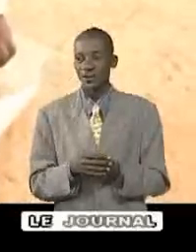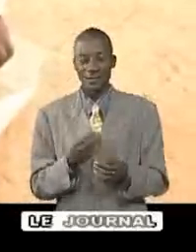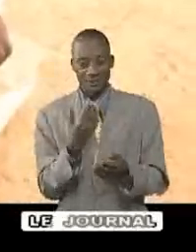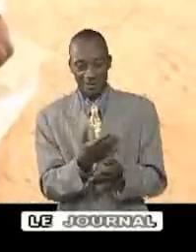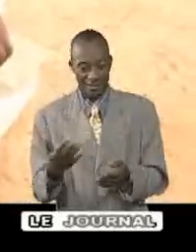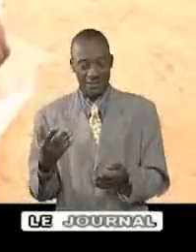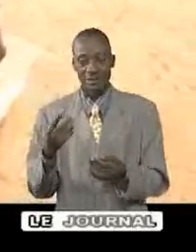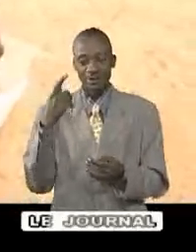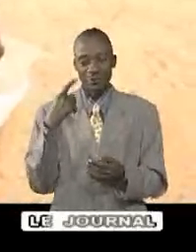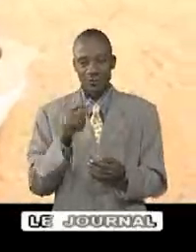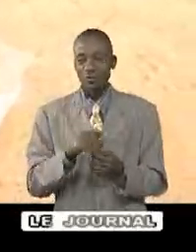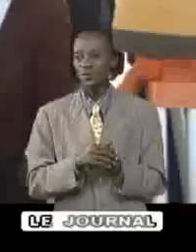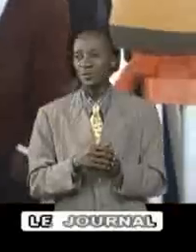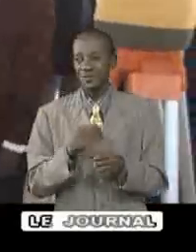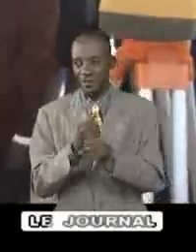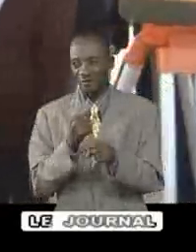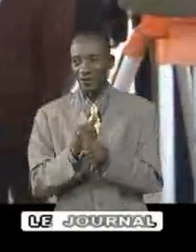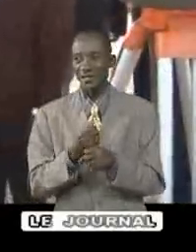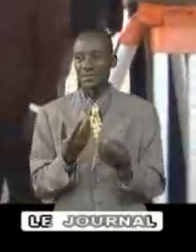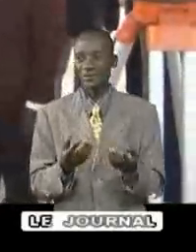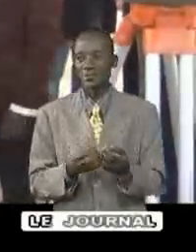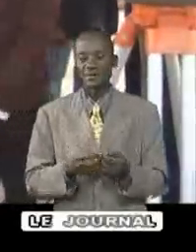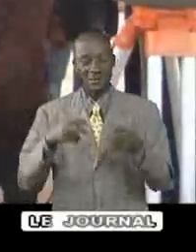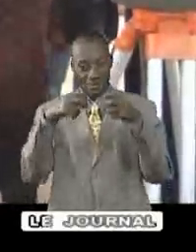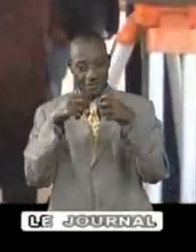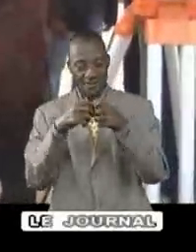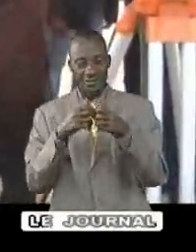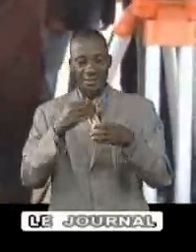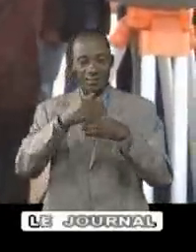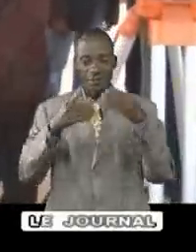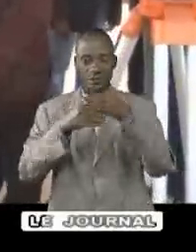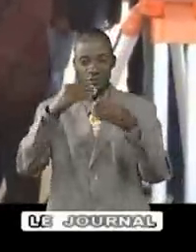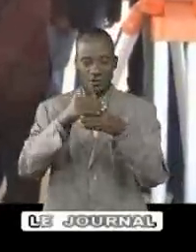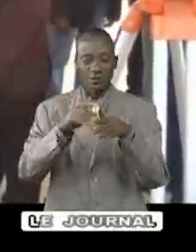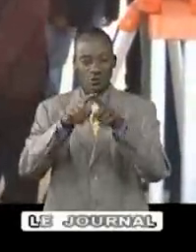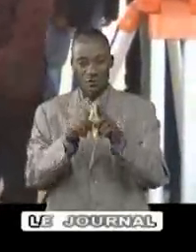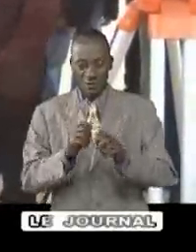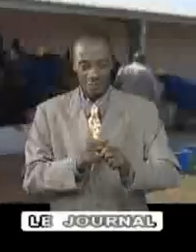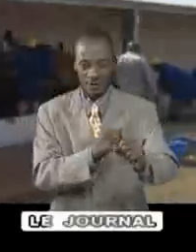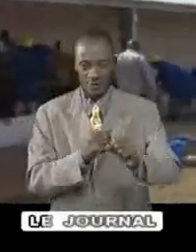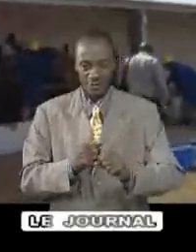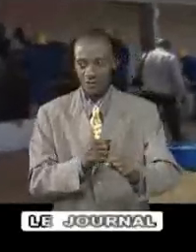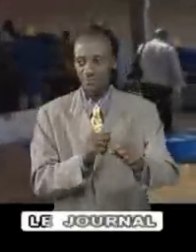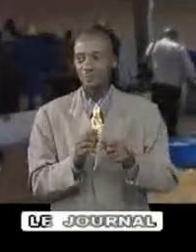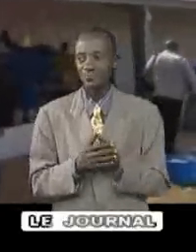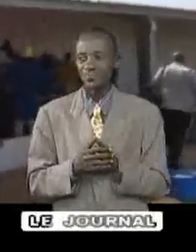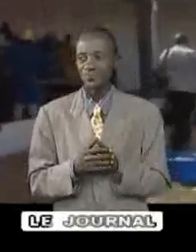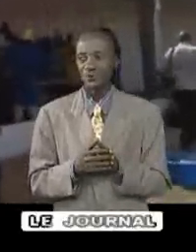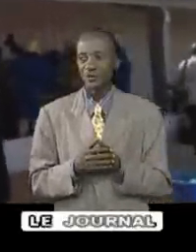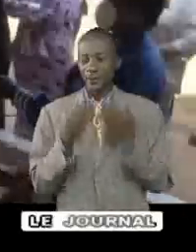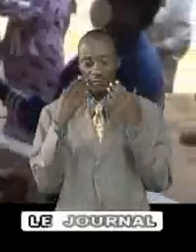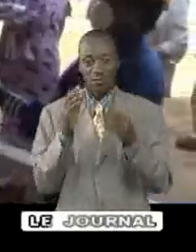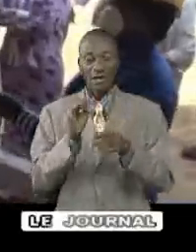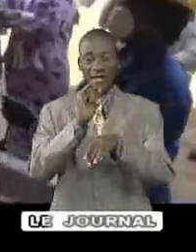et automobile, l'électricité, la maçonnerie ainsi que la menuiserie. Voilà l'Institut